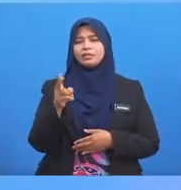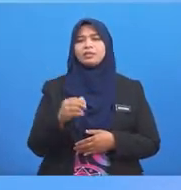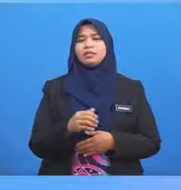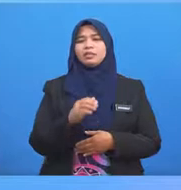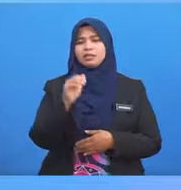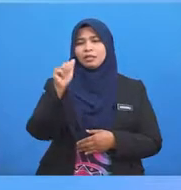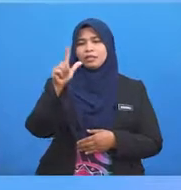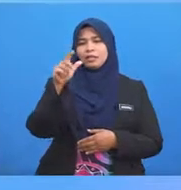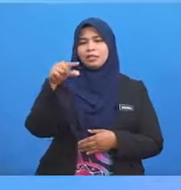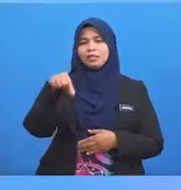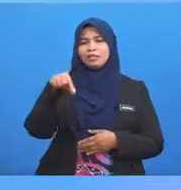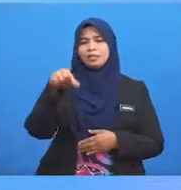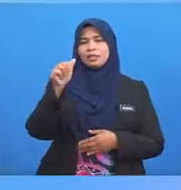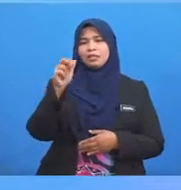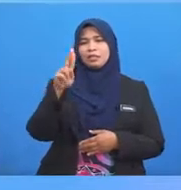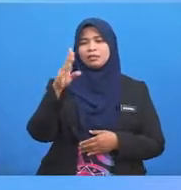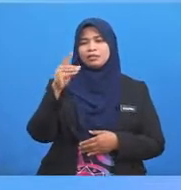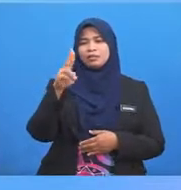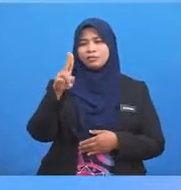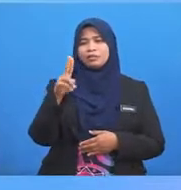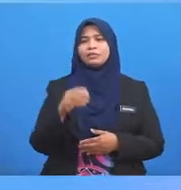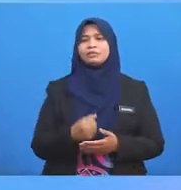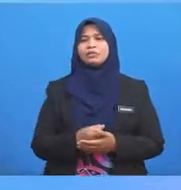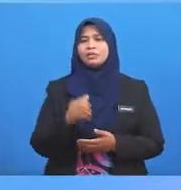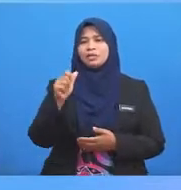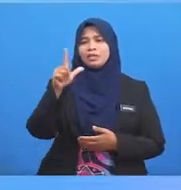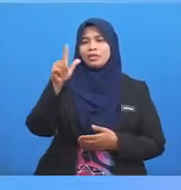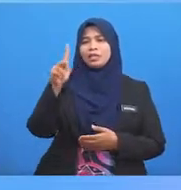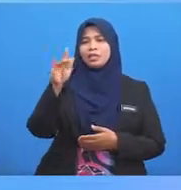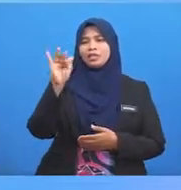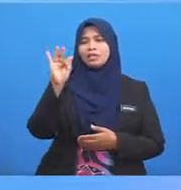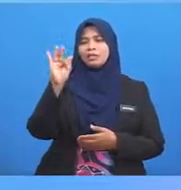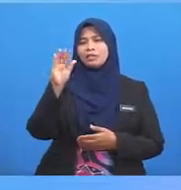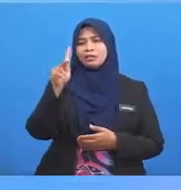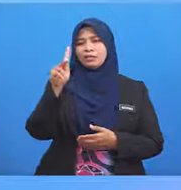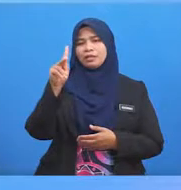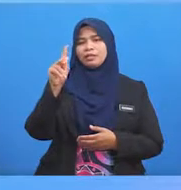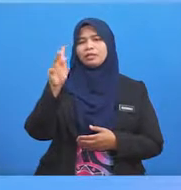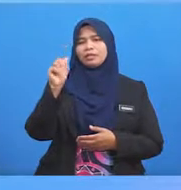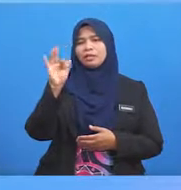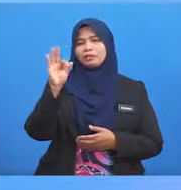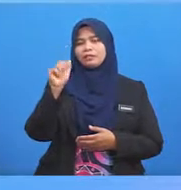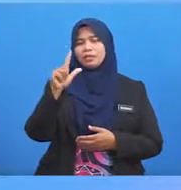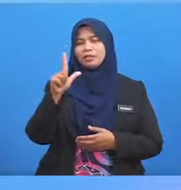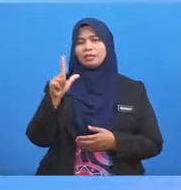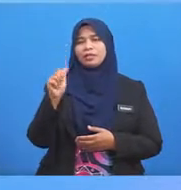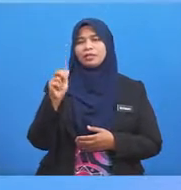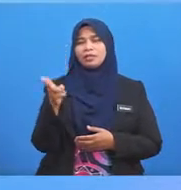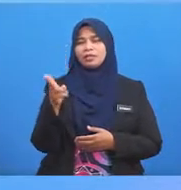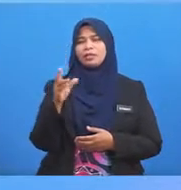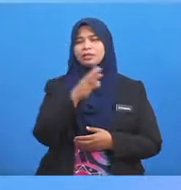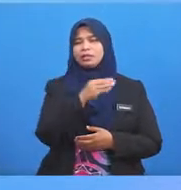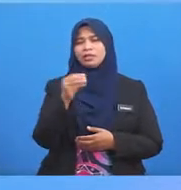Ar-Rohnu. Namun, pada sesi kali ini, Ustazah hanya akan menerangkan dua lagi jenis